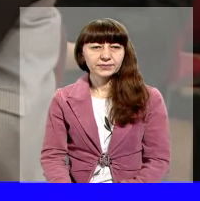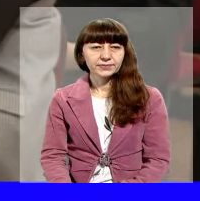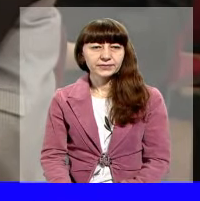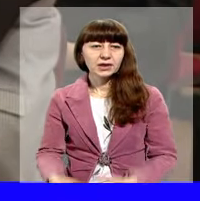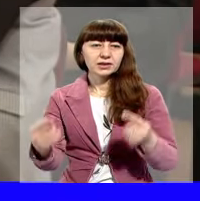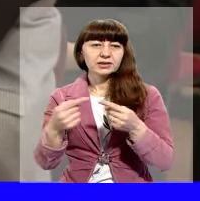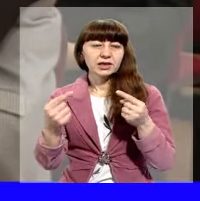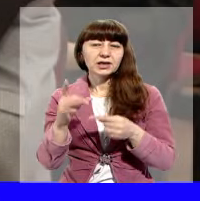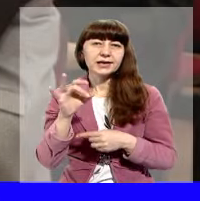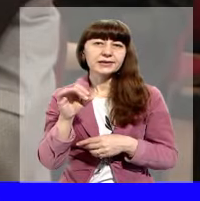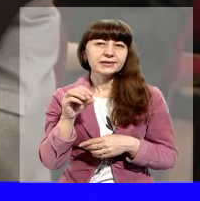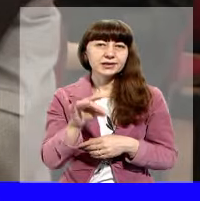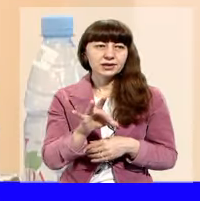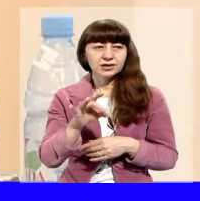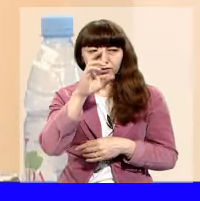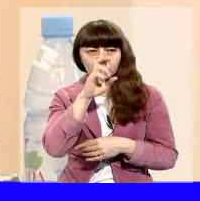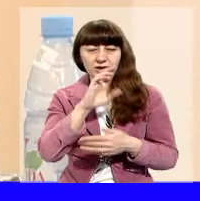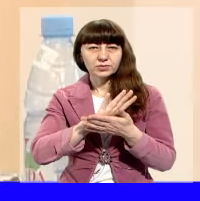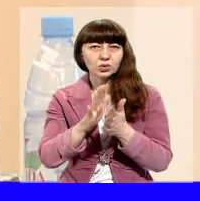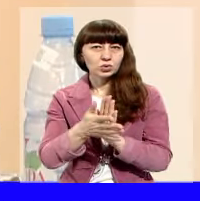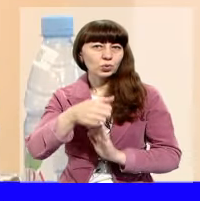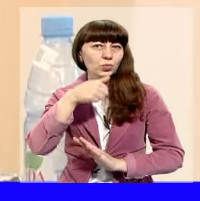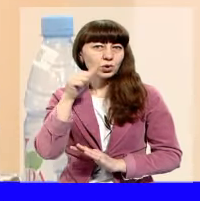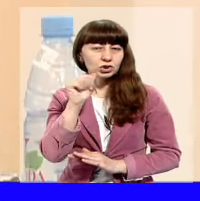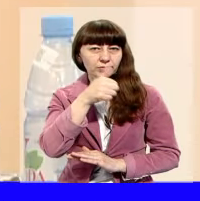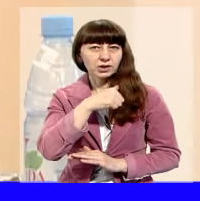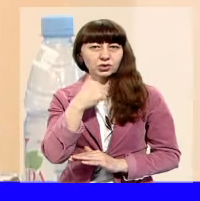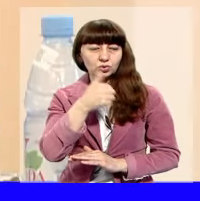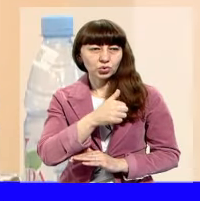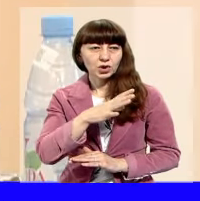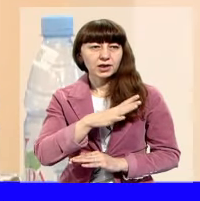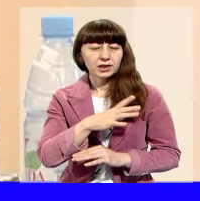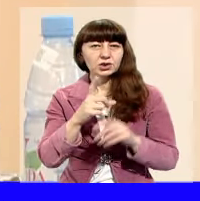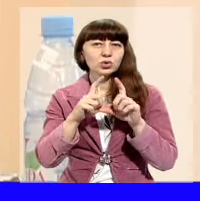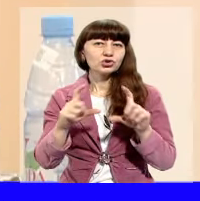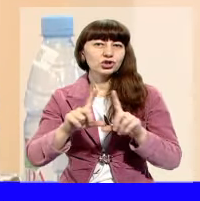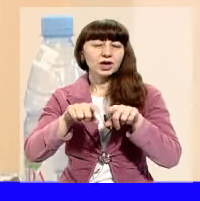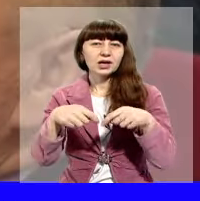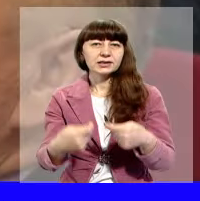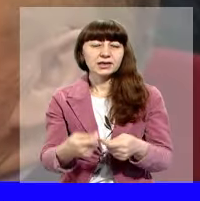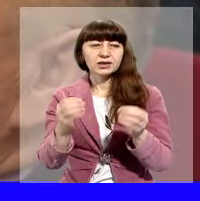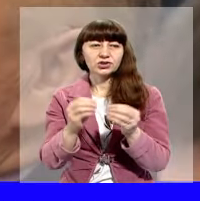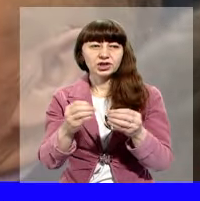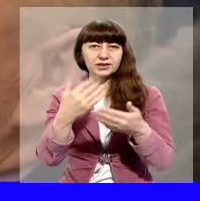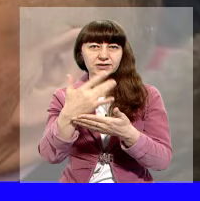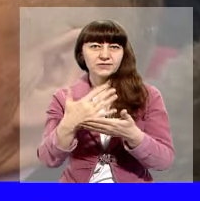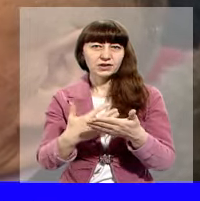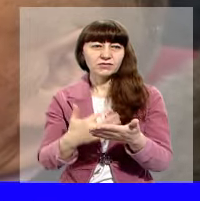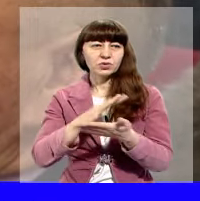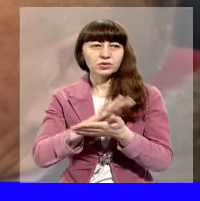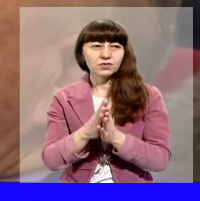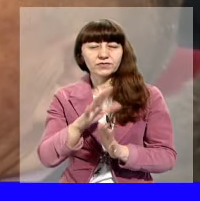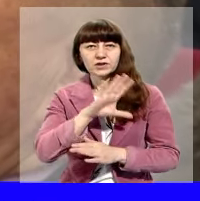Мемлекеттік қызметтер тізіліміне сәйкес, бұлтыр аталмыш мекеме қызметтің 10 түрін көрсеткен екен. Бір жыл аясында барлығы 3719 қызмет